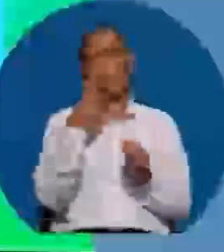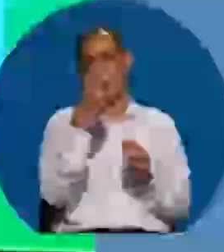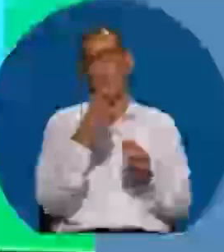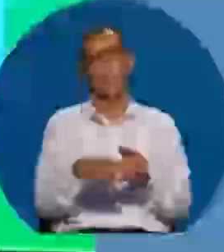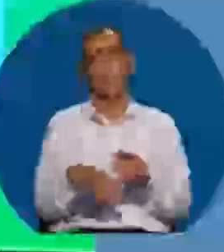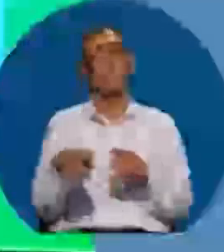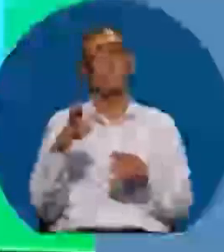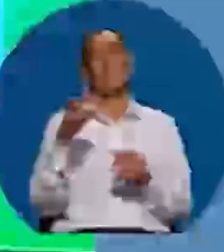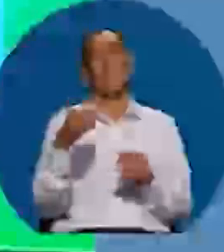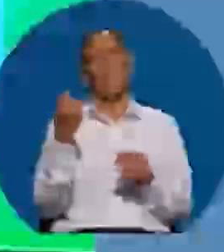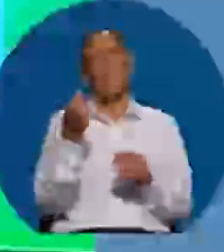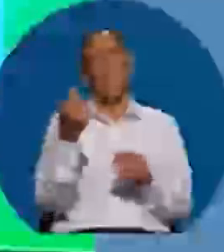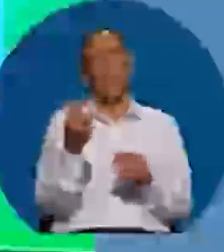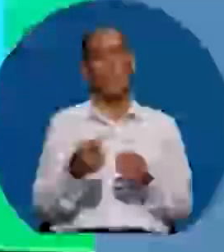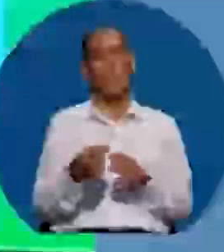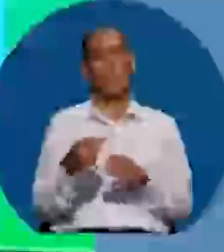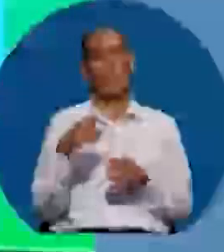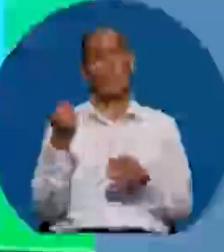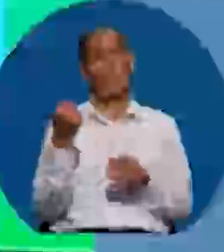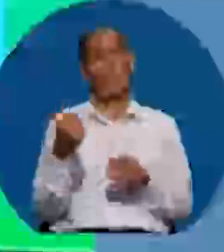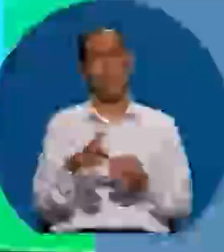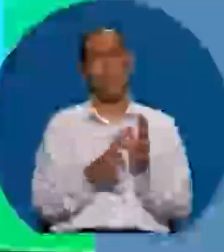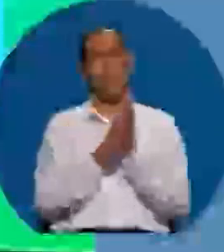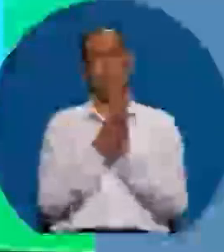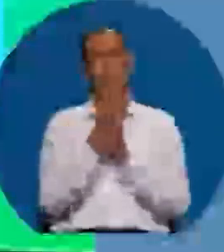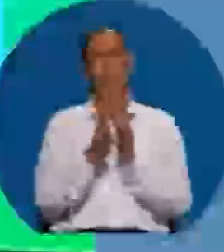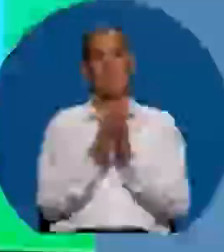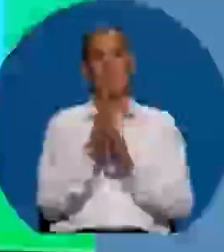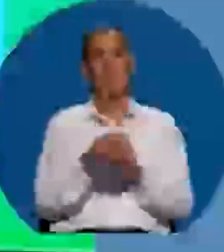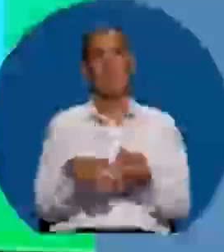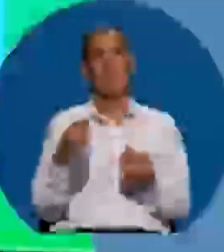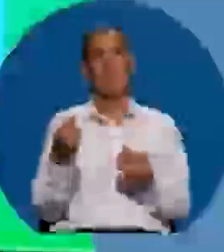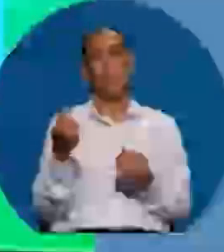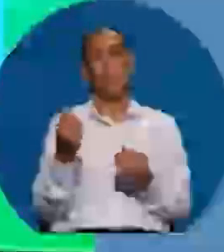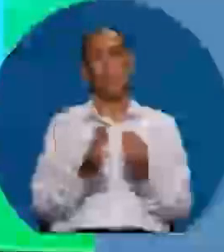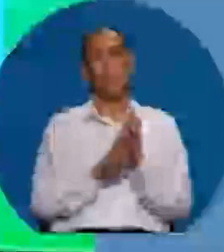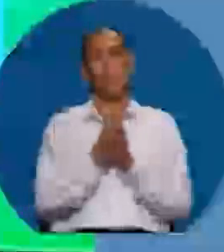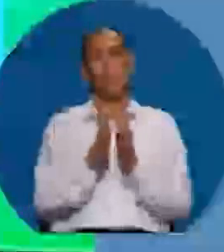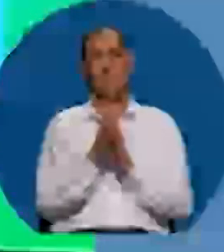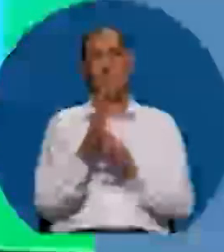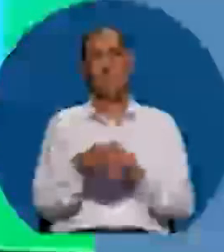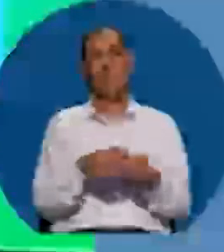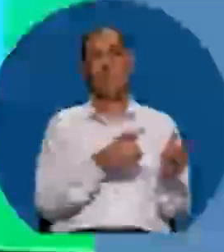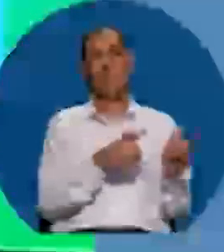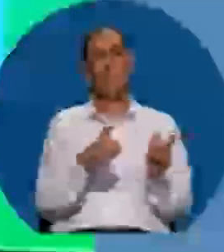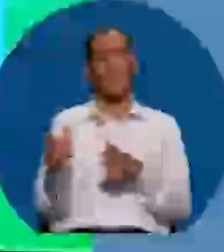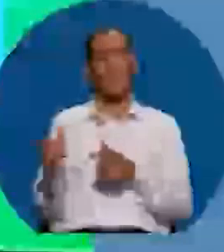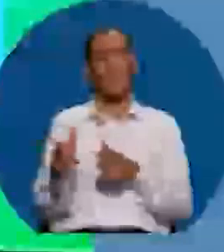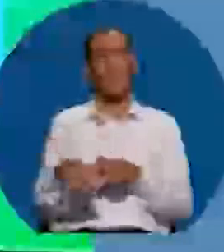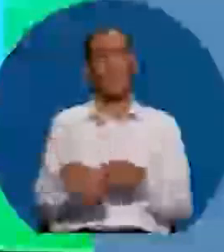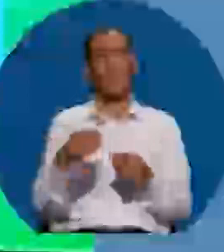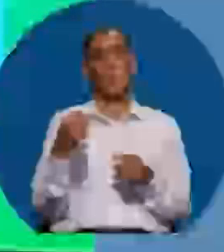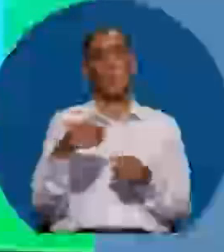бидай тұқымы, оннан бидай өсіп шығады екен. Бидай өсіп шығып, ол пісіп, сары